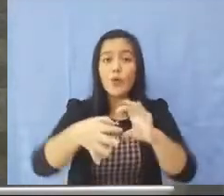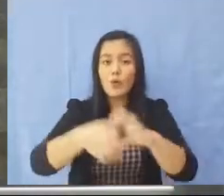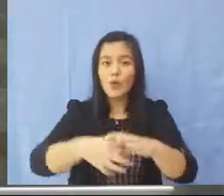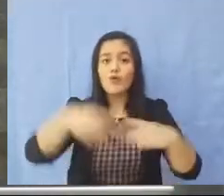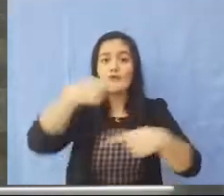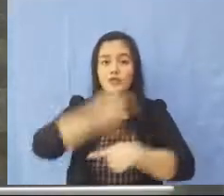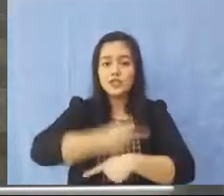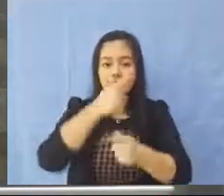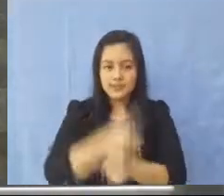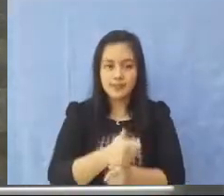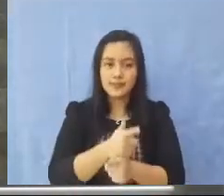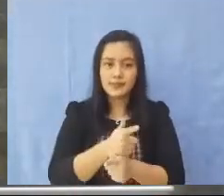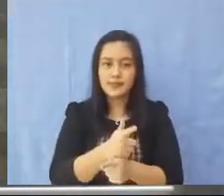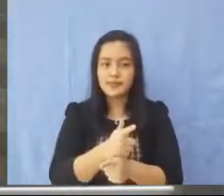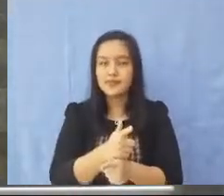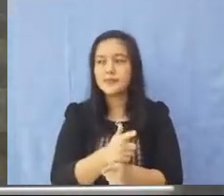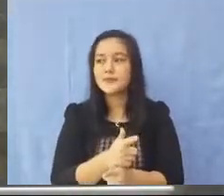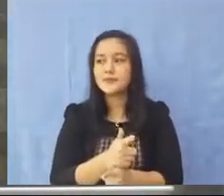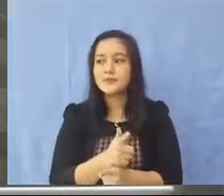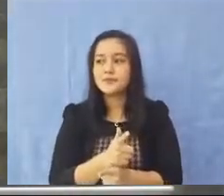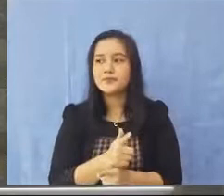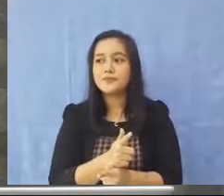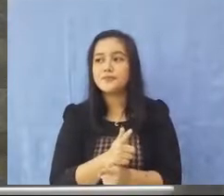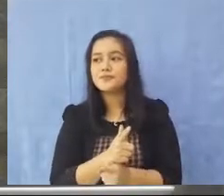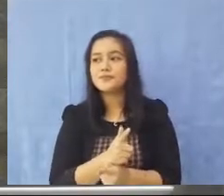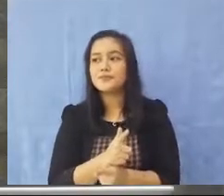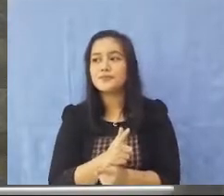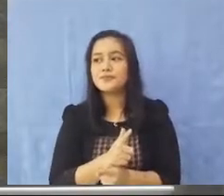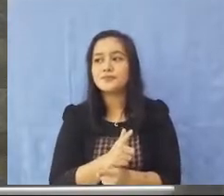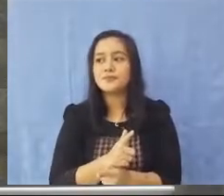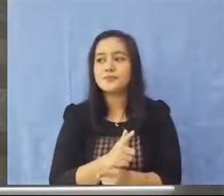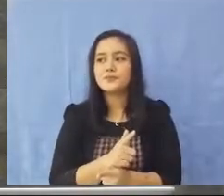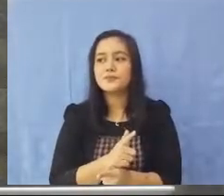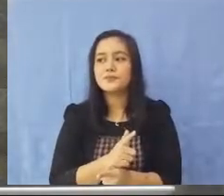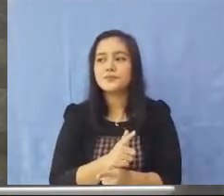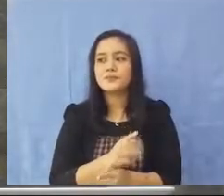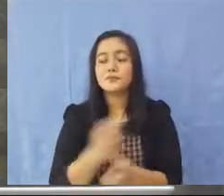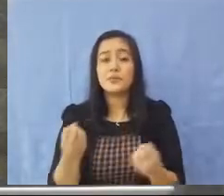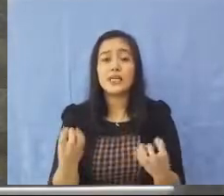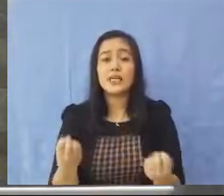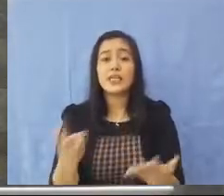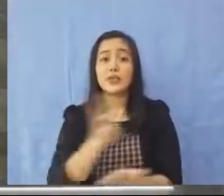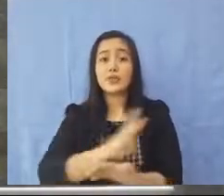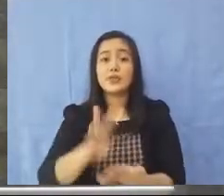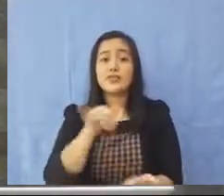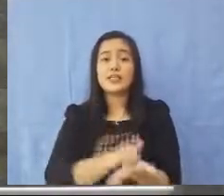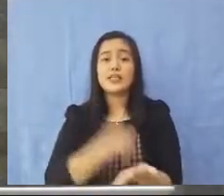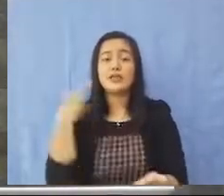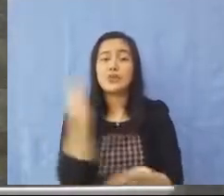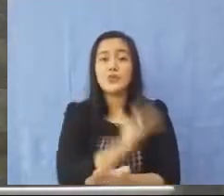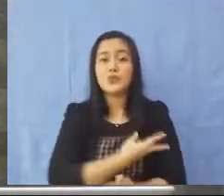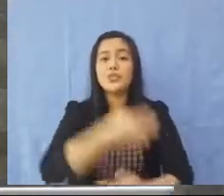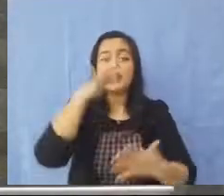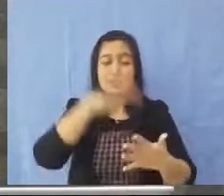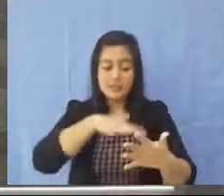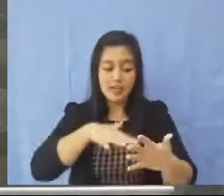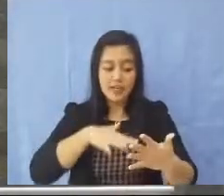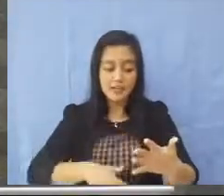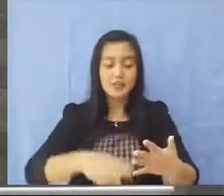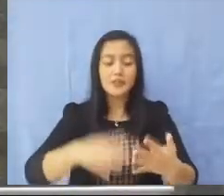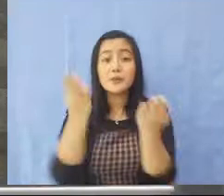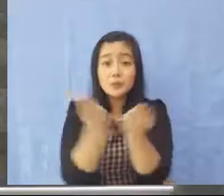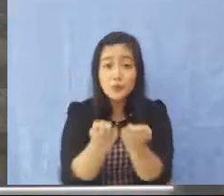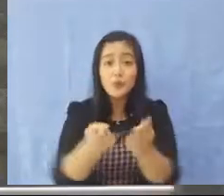of the Bible. Maaari sabihin na natin 2 Sundays or 3 Sundays bago tayo lumipat sa ibang book. Alright? So, pero ngayon po linggo